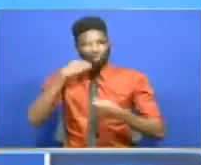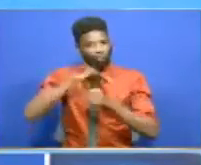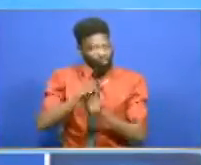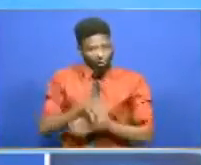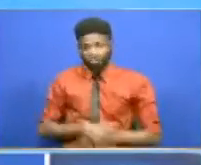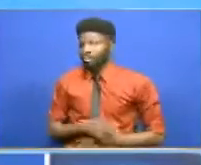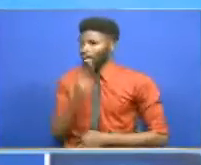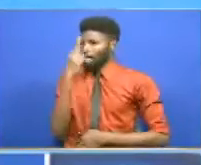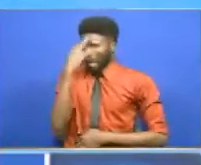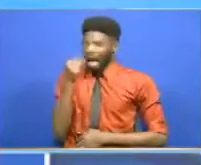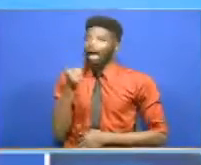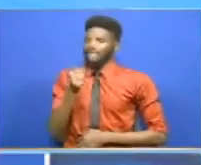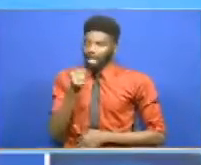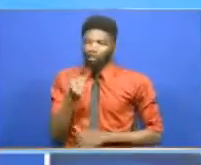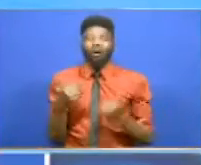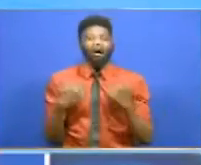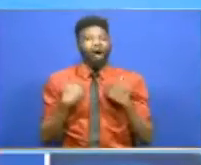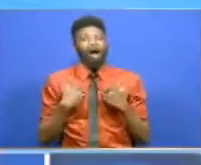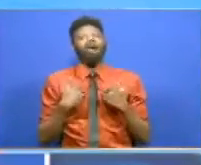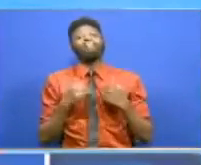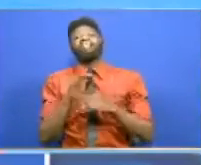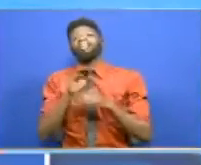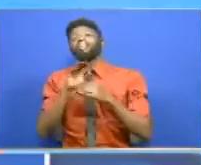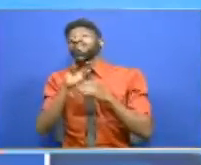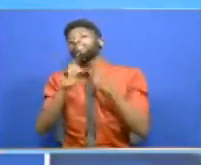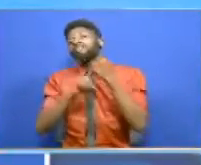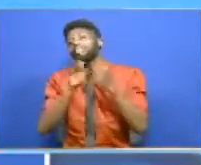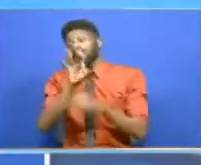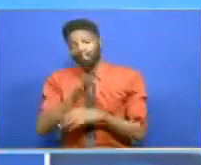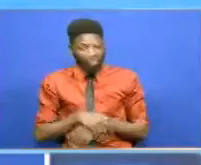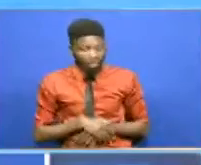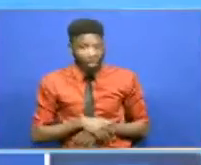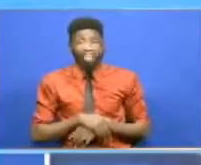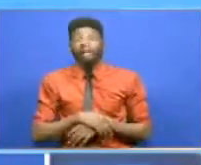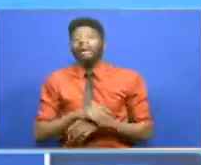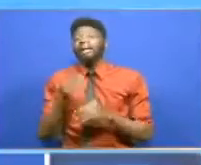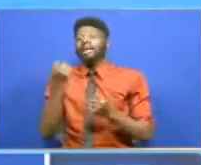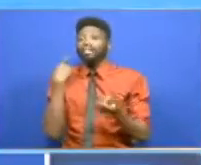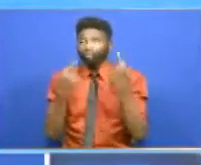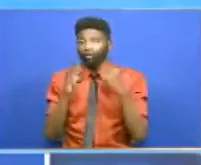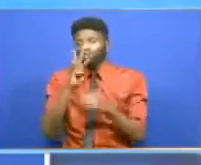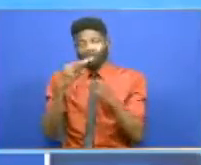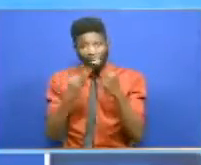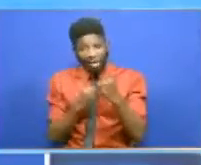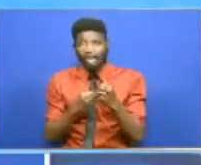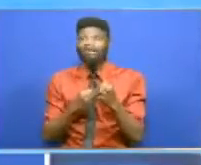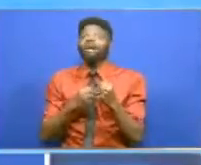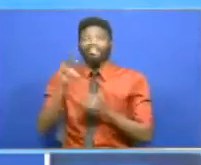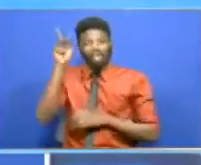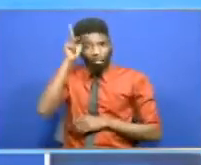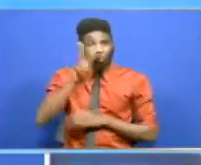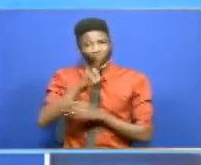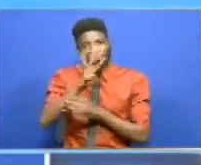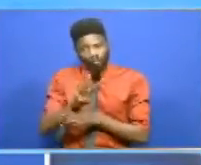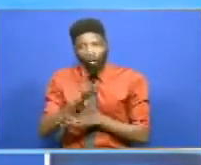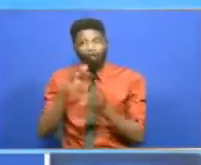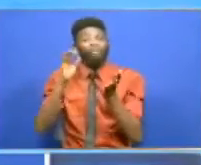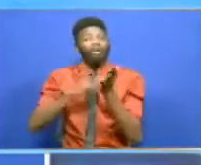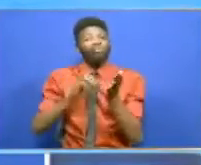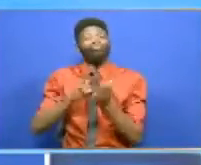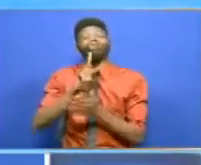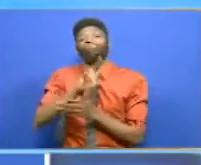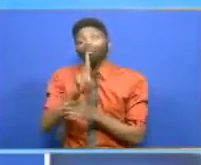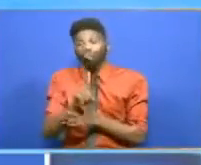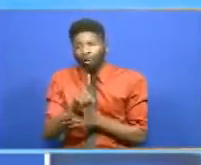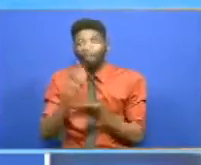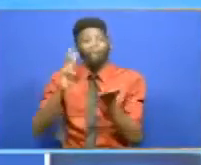has 63, Kericho 48, Kiambu 24, Machakos 21, Migori